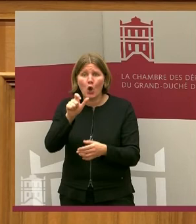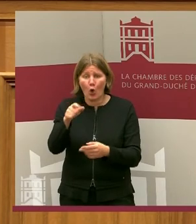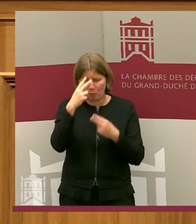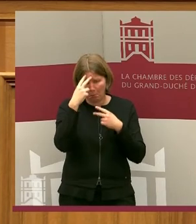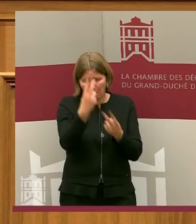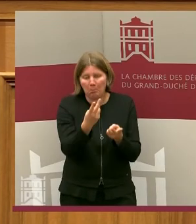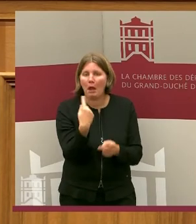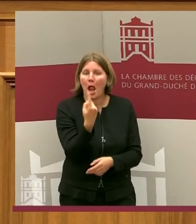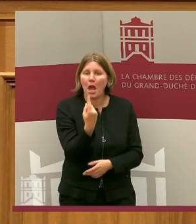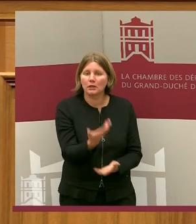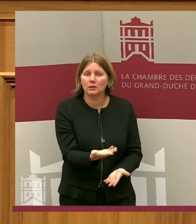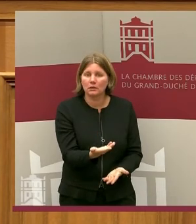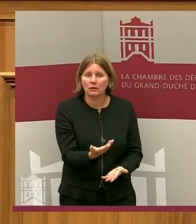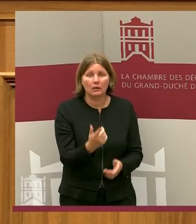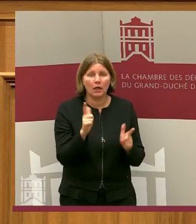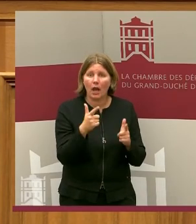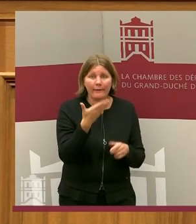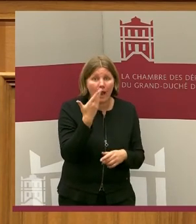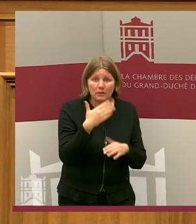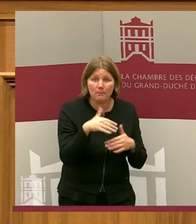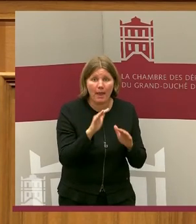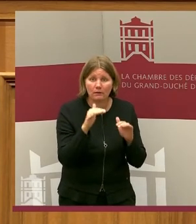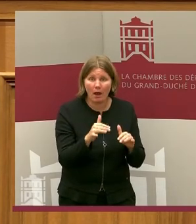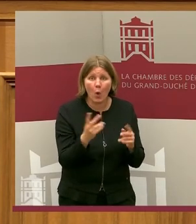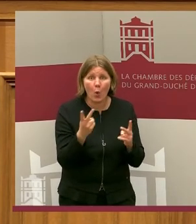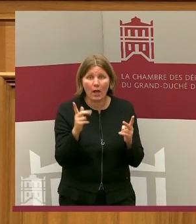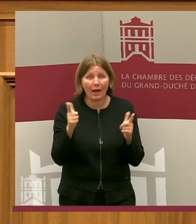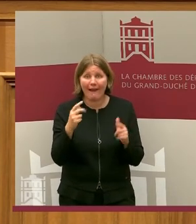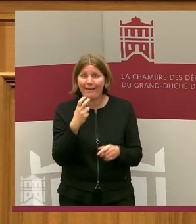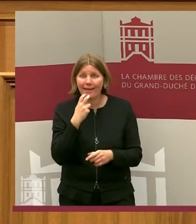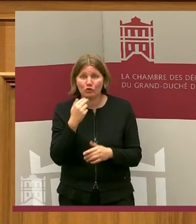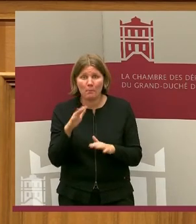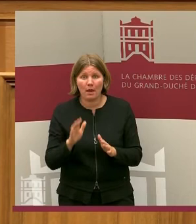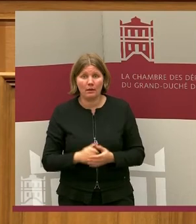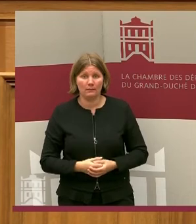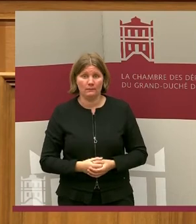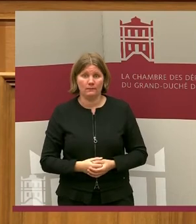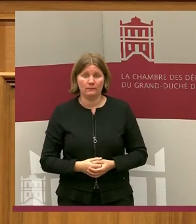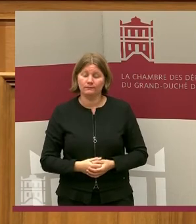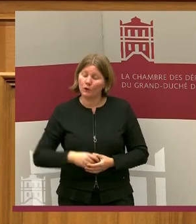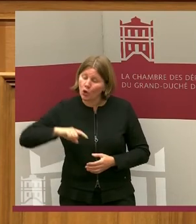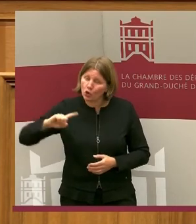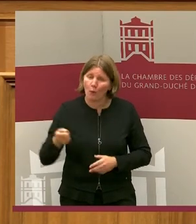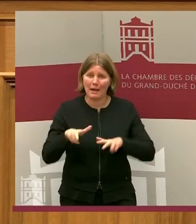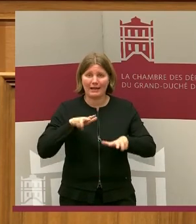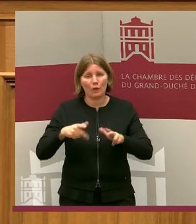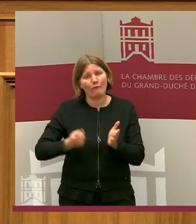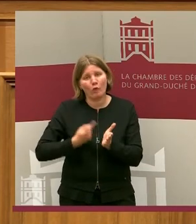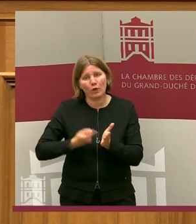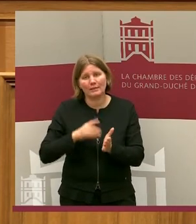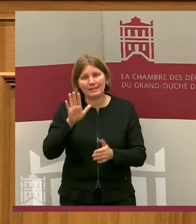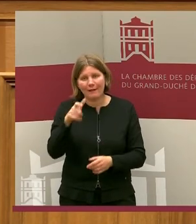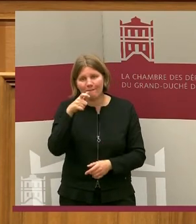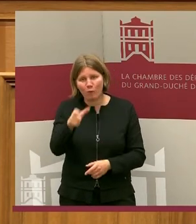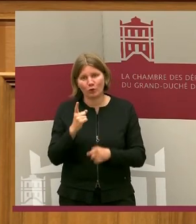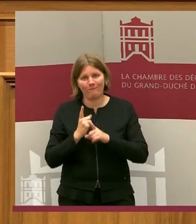kaufen. Also ob einmal kein Gas oder kein Elektrisch mehr hatten. Ich würde die Regierung noch ein Kehr auf sich und hier die Wut zu halten.